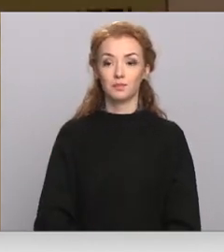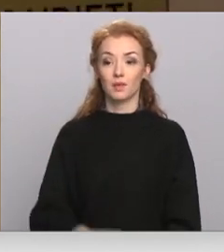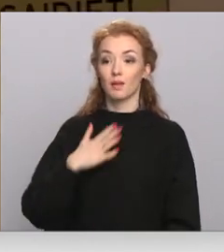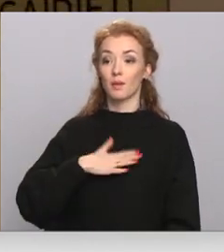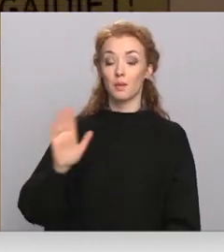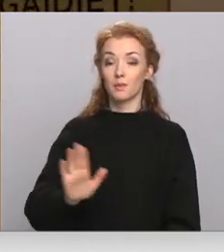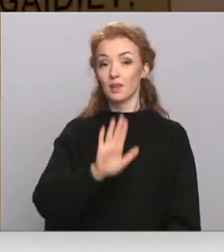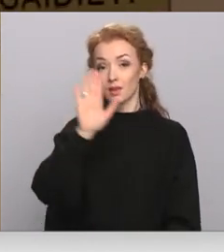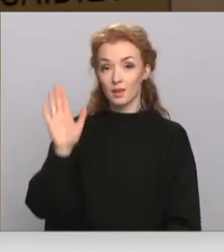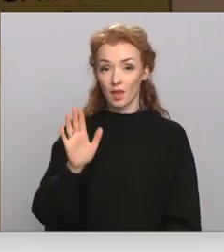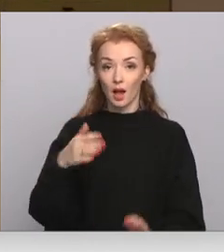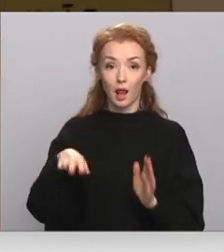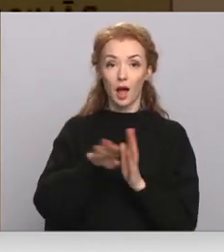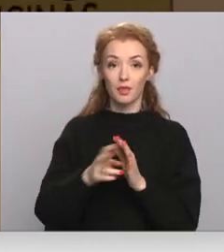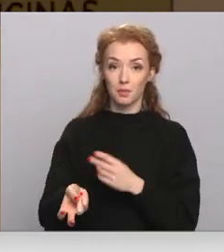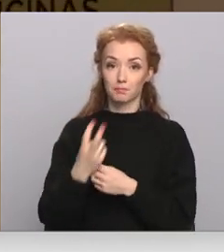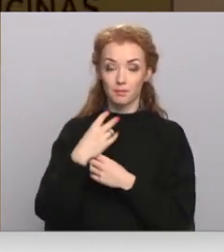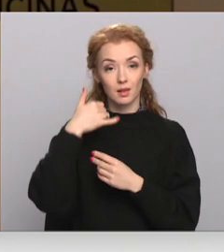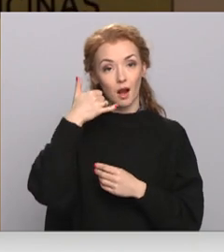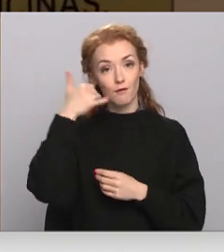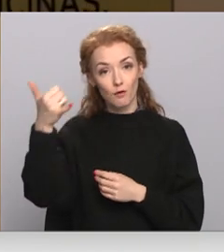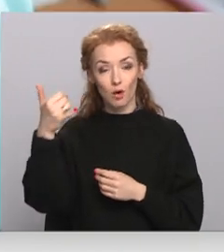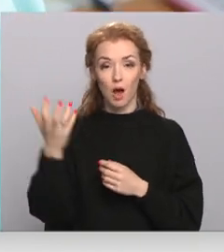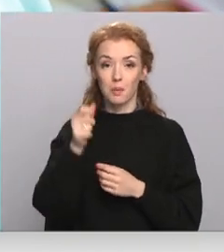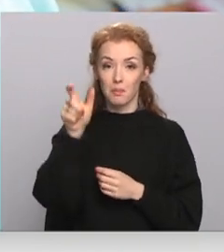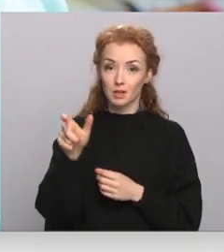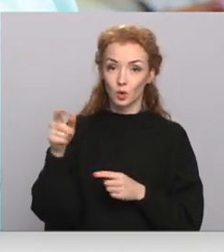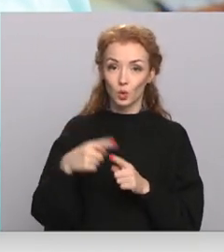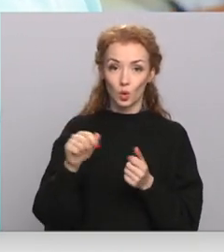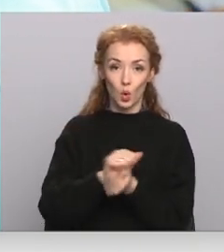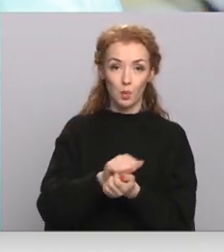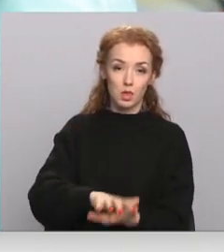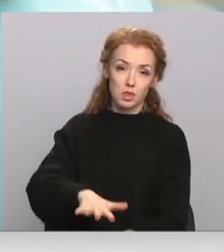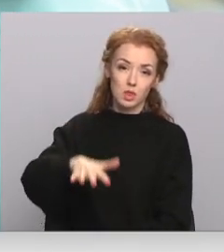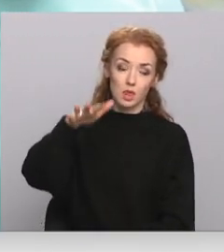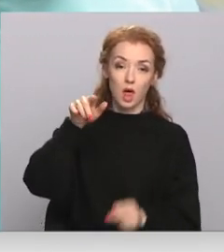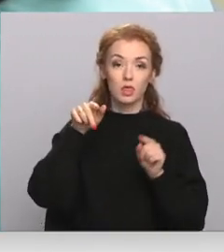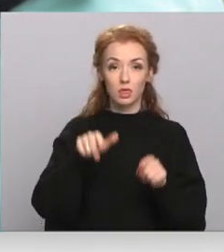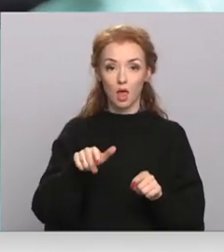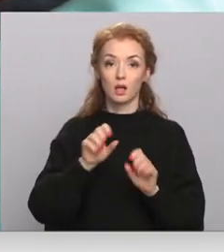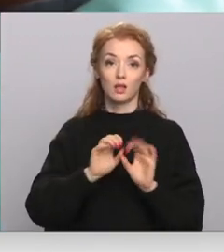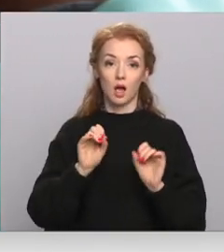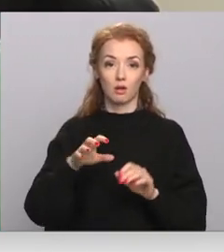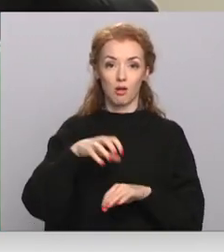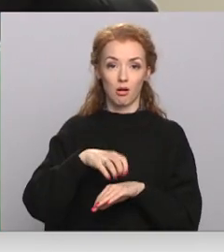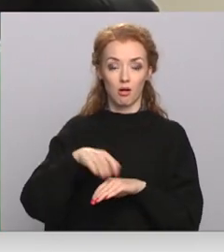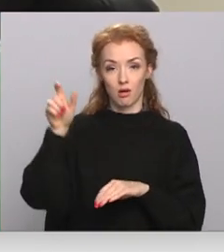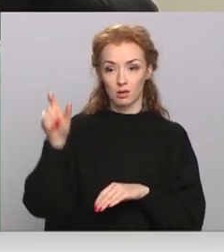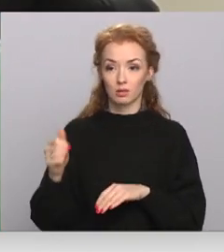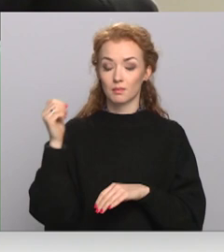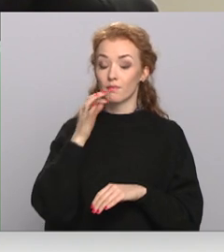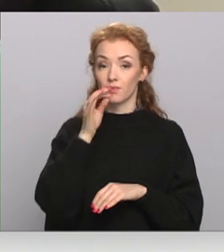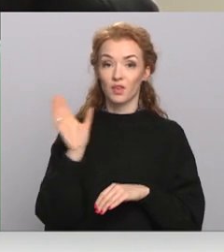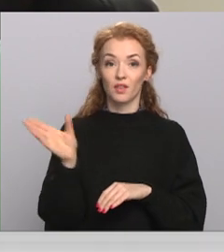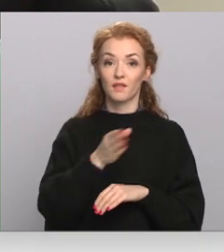Labdien! Klātienes pieņemšanas, telefonsarunas ar pacientiem un dokumentu kalni. Tā savu ikdienu raksturo ārste. Visi